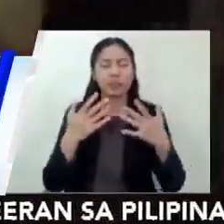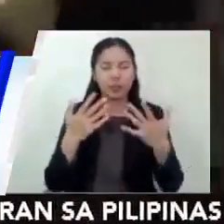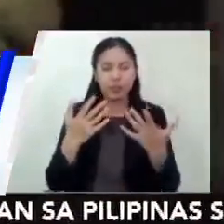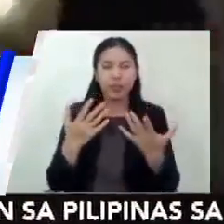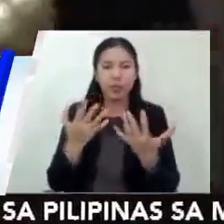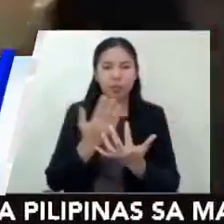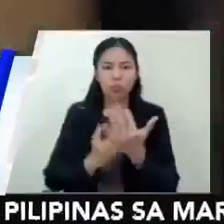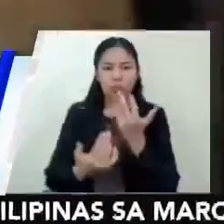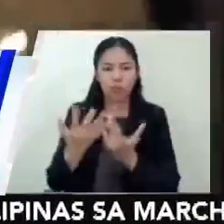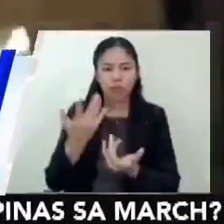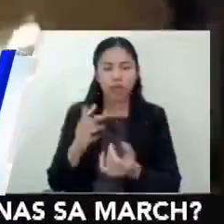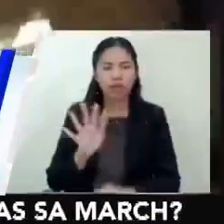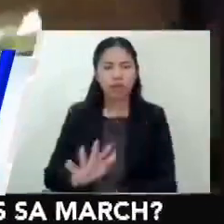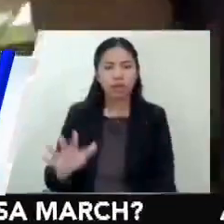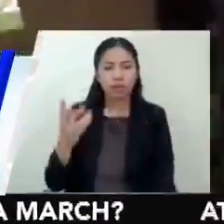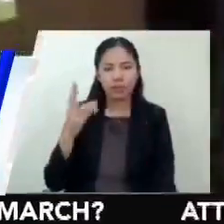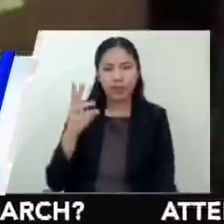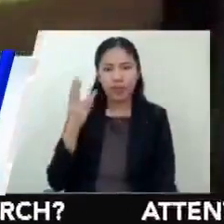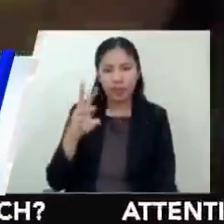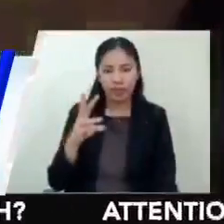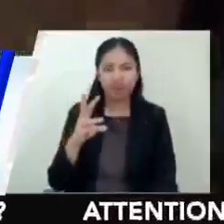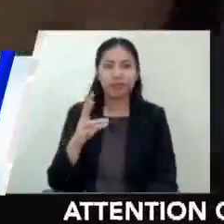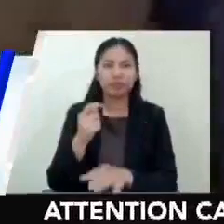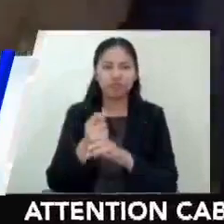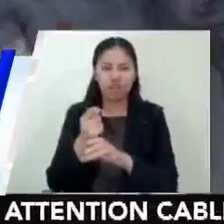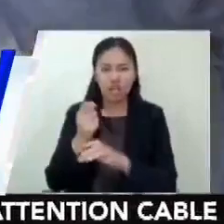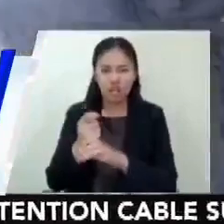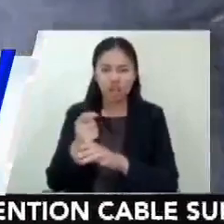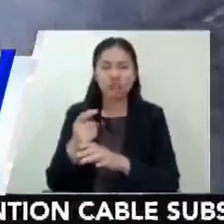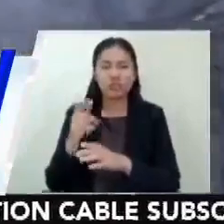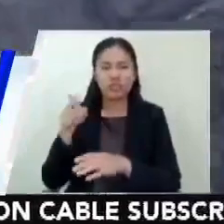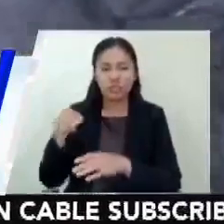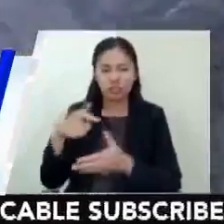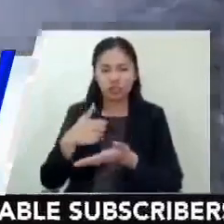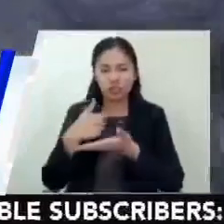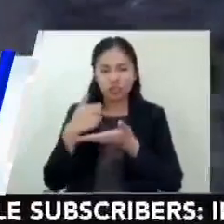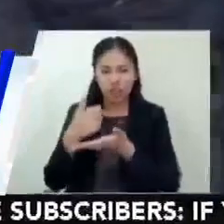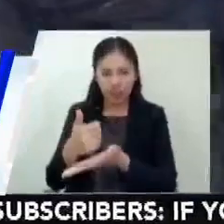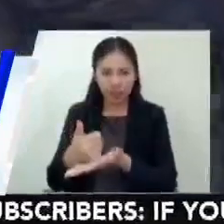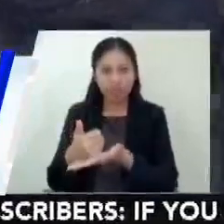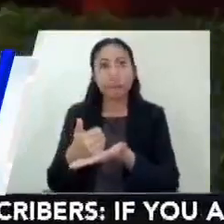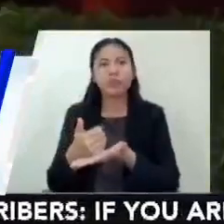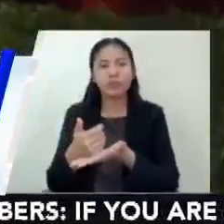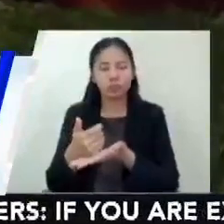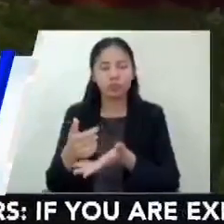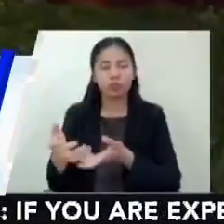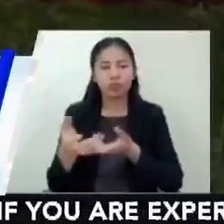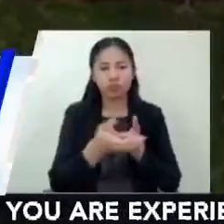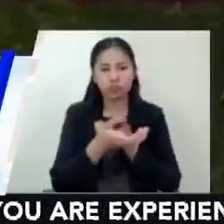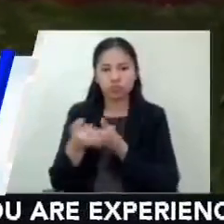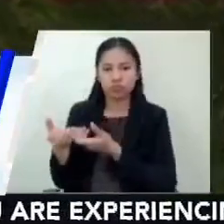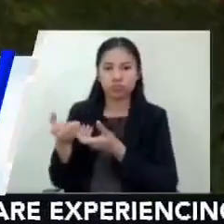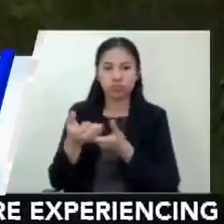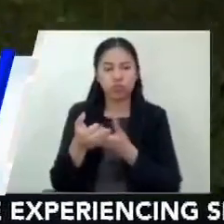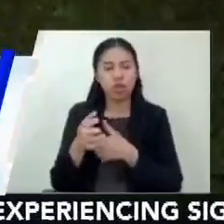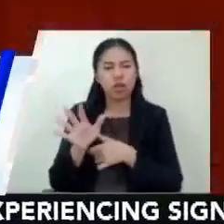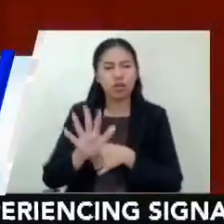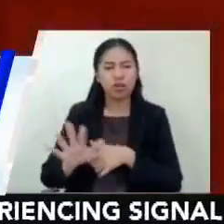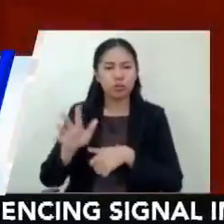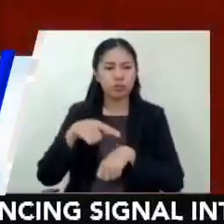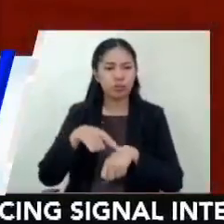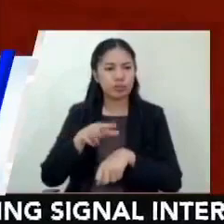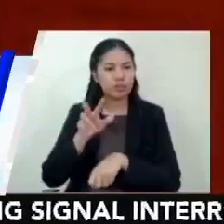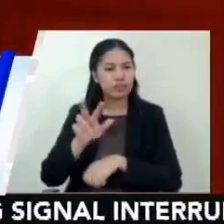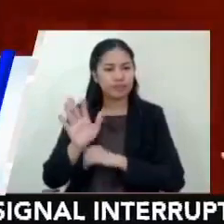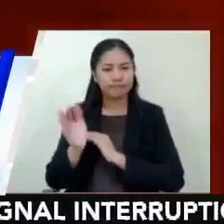rumisponde. Isa ang naiulat na sugatan. Pasado alas 3 ng madaling araw kanina nang maapula ang sunog.